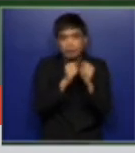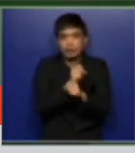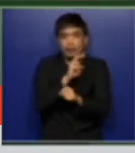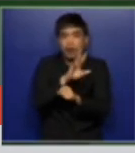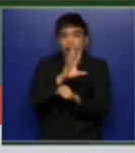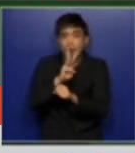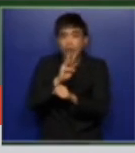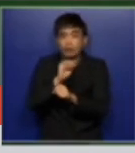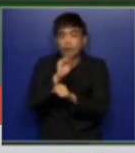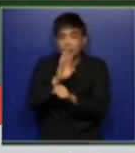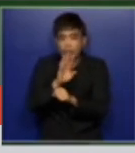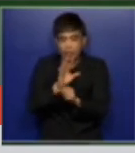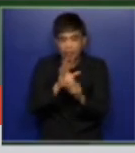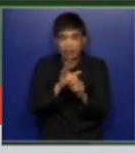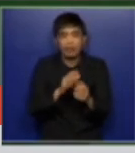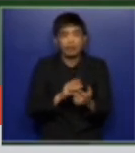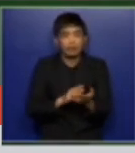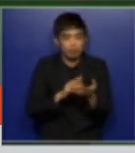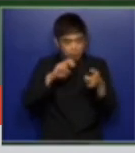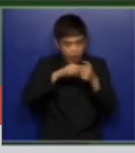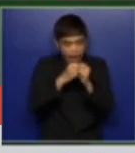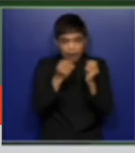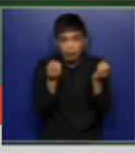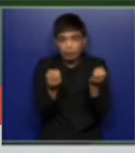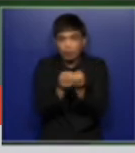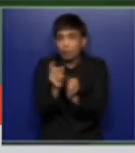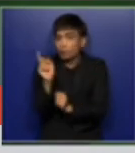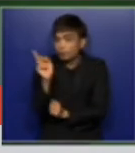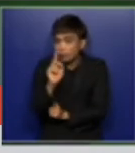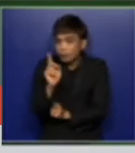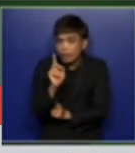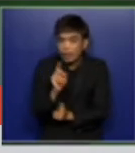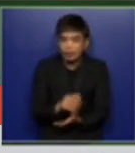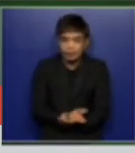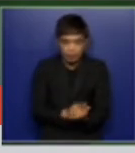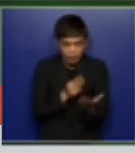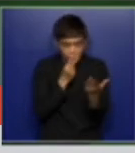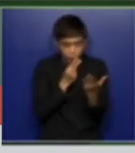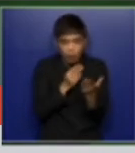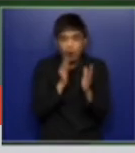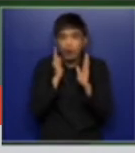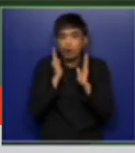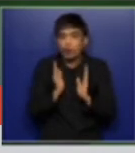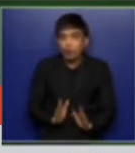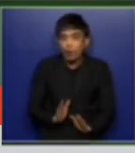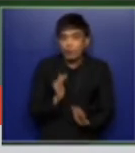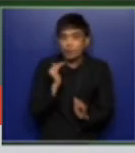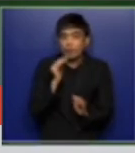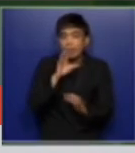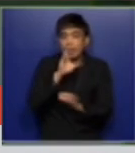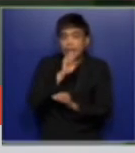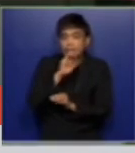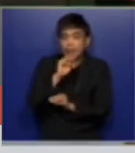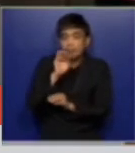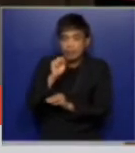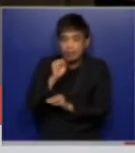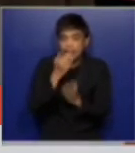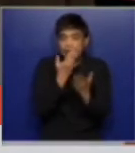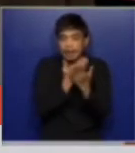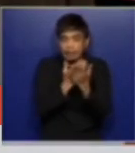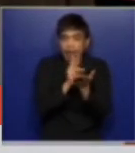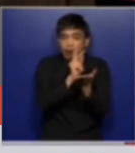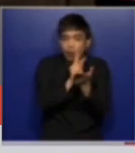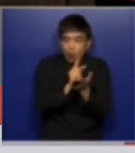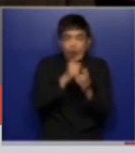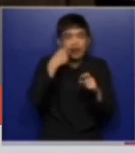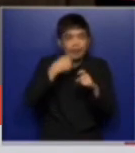2564สิ่งที่มีความบกพร่องนั้นก็คือว่านอกจากการเข้าถึงแหล่งทุนของธุรกิจ SME แล้วหน่วยงานที่รับผิดช